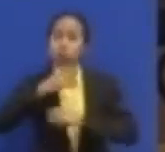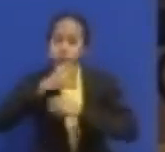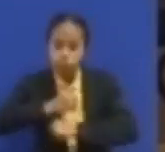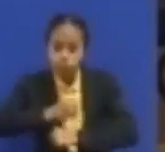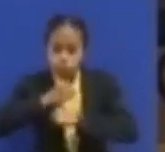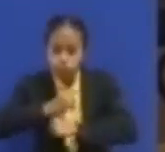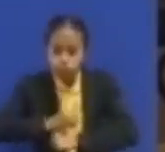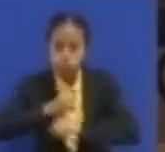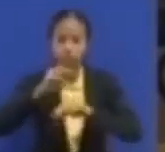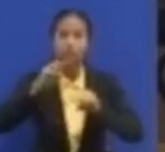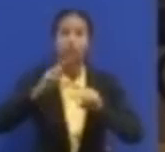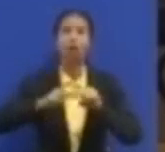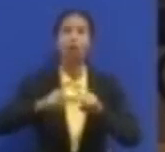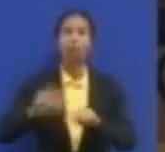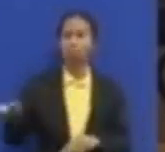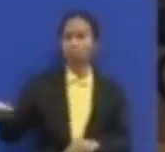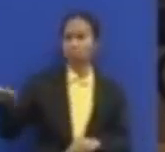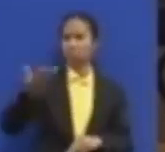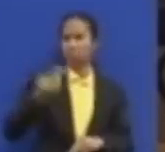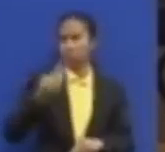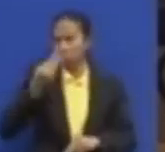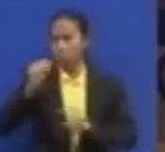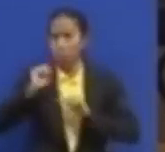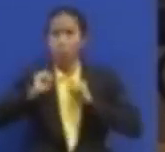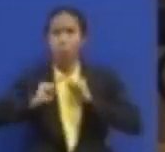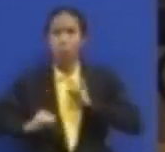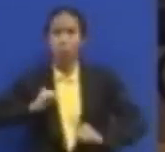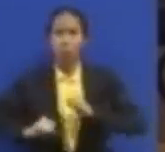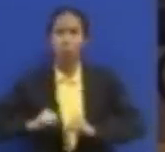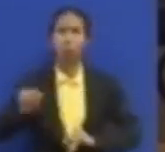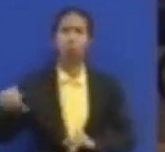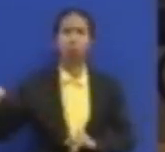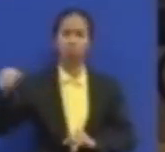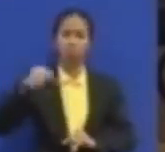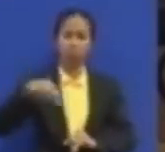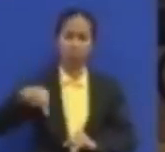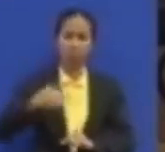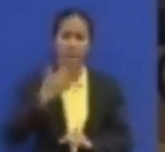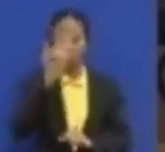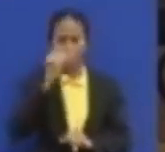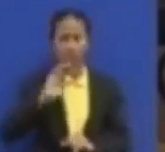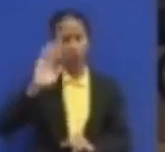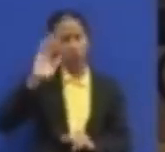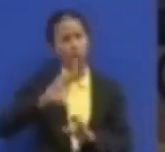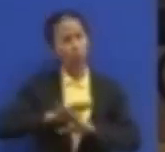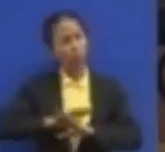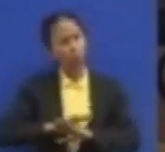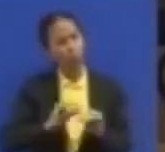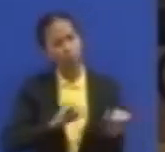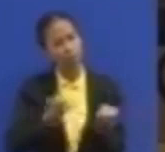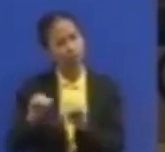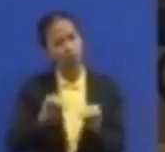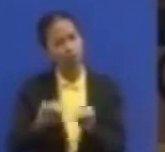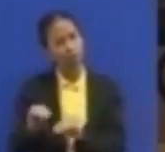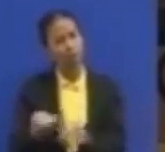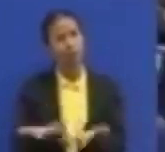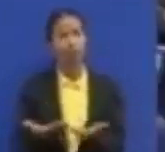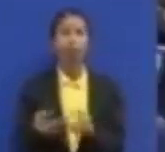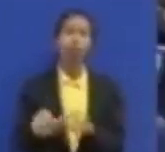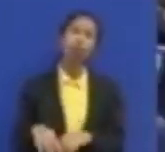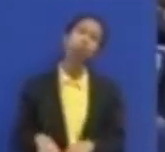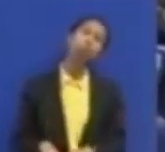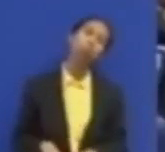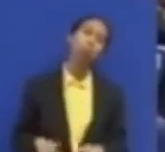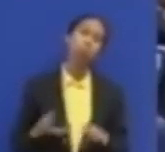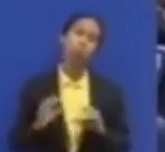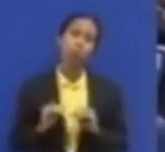หนุ่มๆแล้วยังสู้ซาจะถอนจะถอย